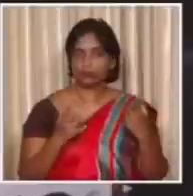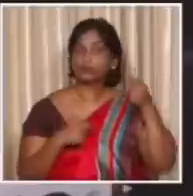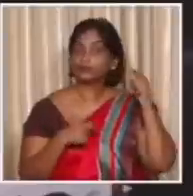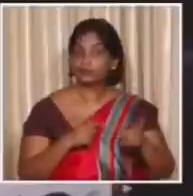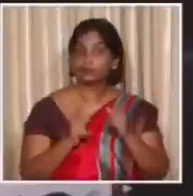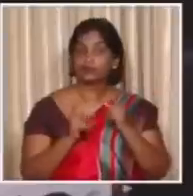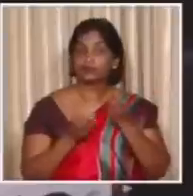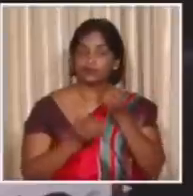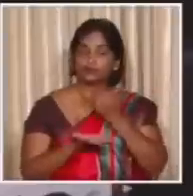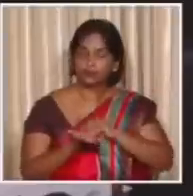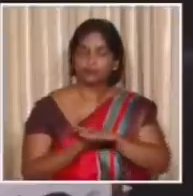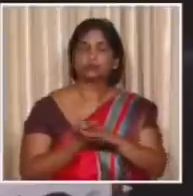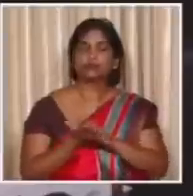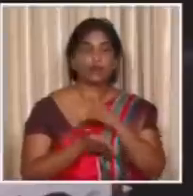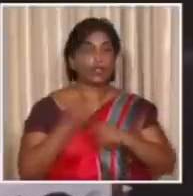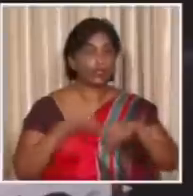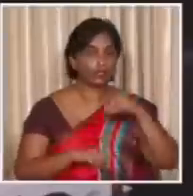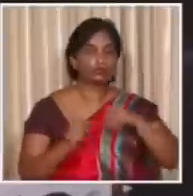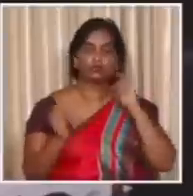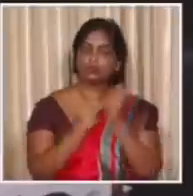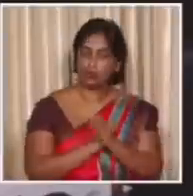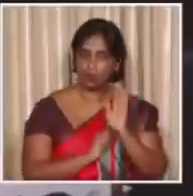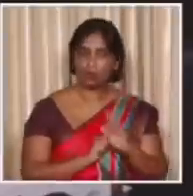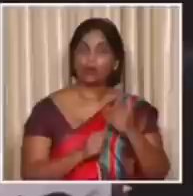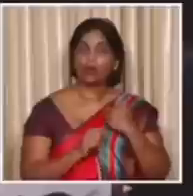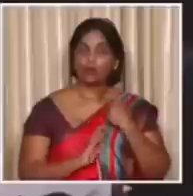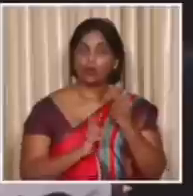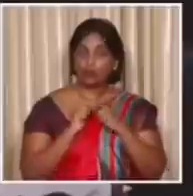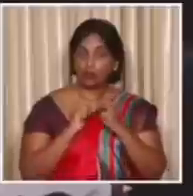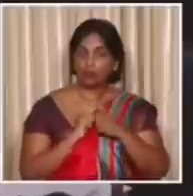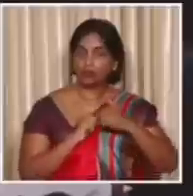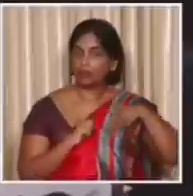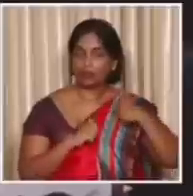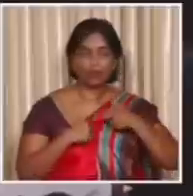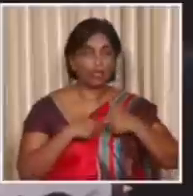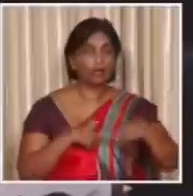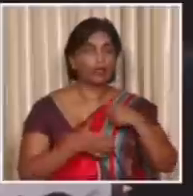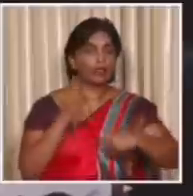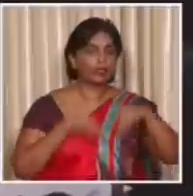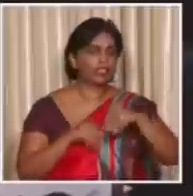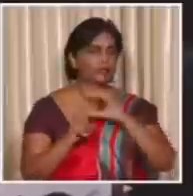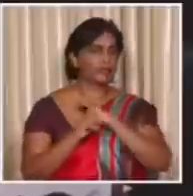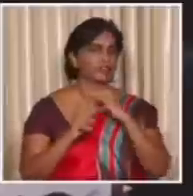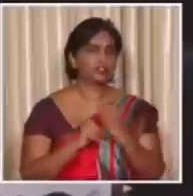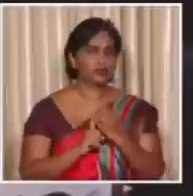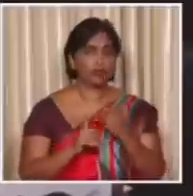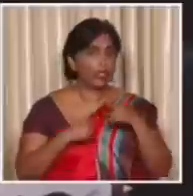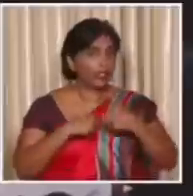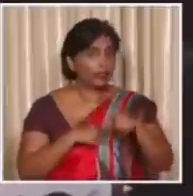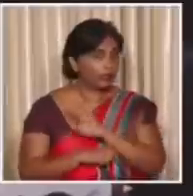මේකට ආර්ථික ප්‍රතිසංස්කරණ කොන, දේශපාලන ප්‍රතිසංස්කරණ කොන. අපේ රටේ මේ අර්බුදේ ප්‍රධාන හේතුවක් මේ දේශපාලන සංස්කෘතිය. ඒක නෙවෙයි